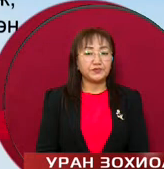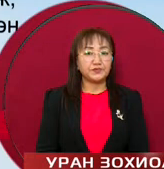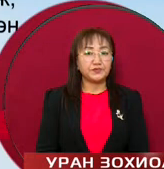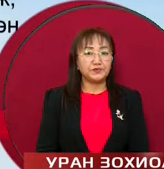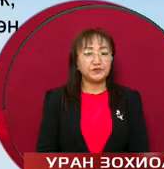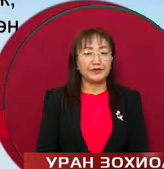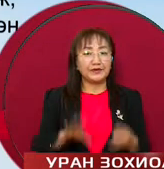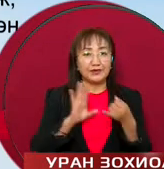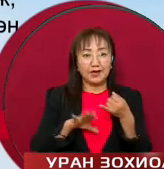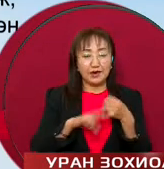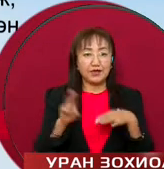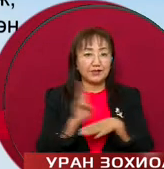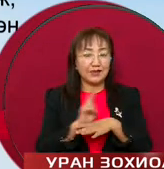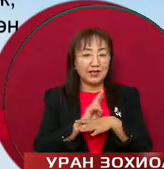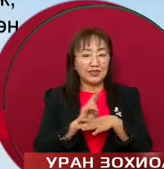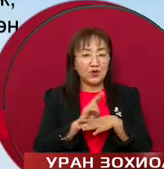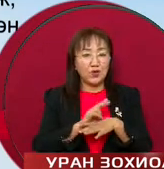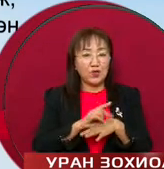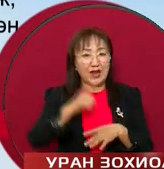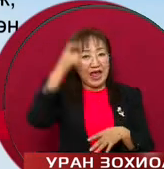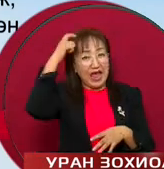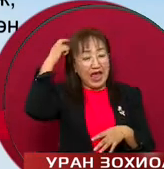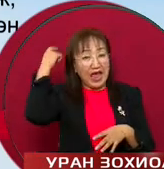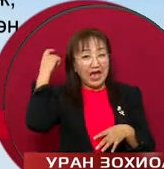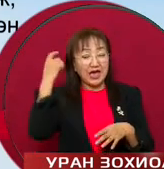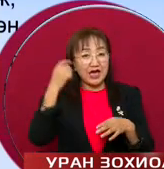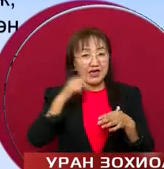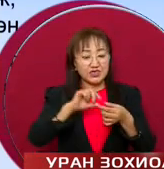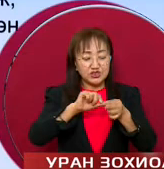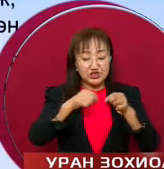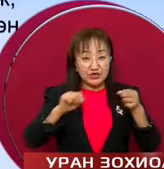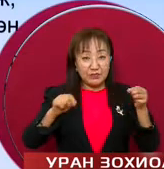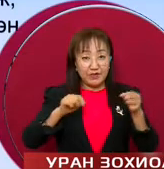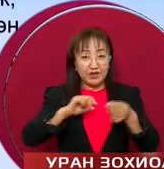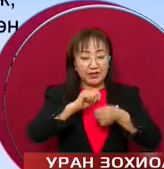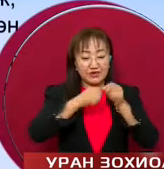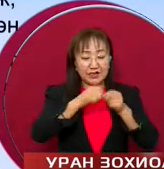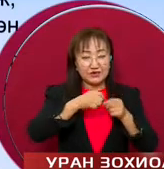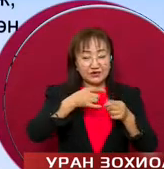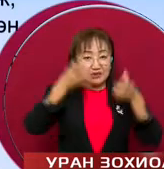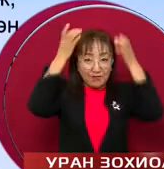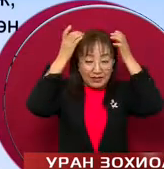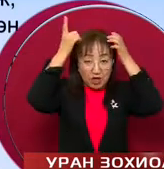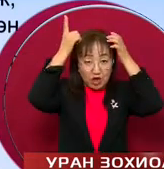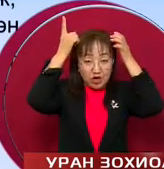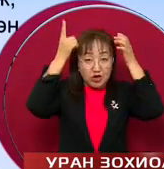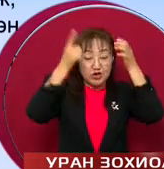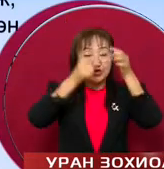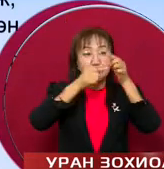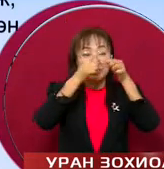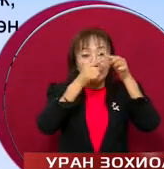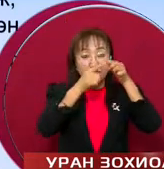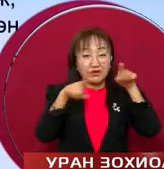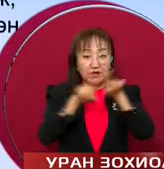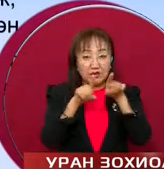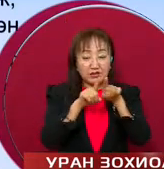За дараагийн даалгавар. Хар шилбэр зангидсан малгаан оройн сампин шиг барзгар бяцхан хүүс яваа гэлж байгаа. За энэ